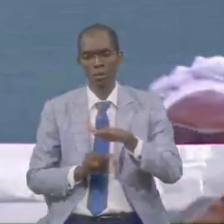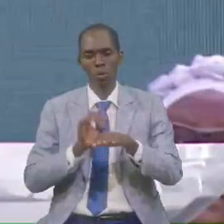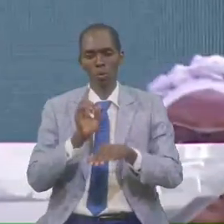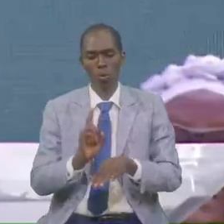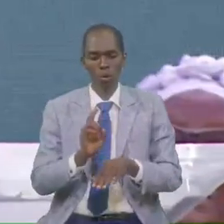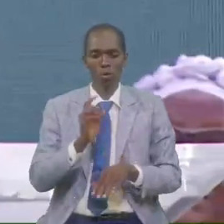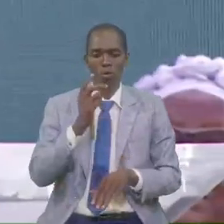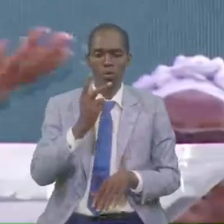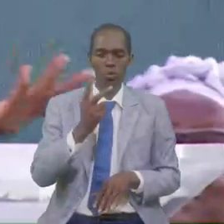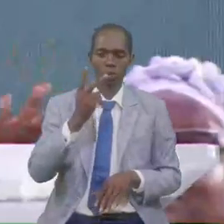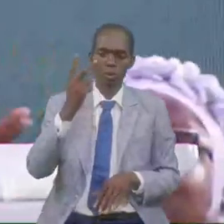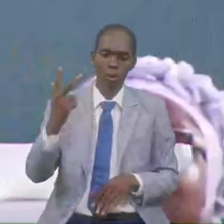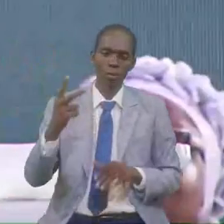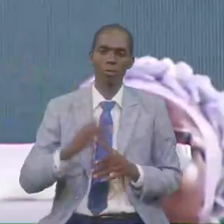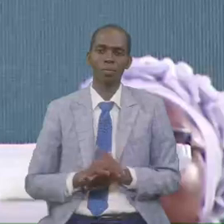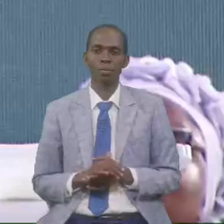Premièrement, 1, 2, 3.